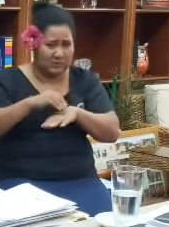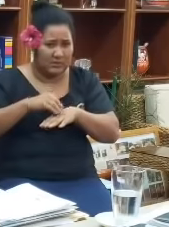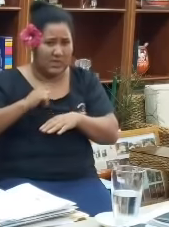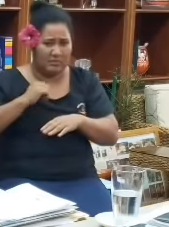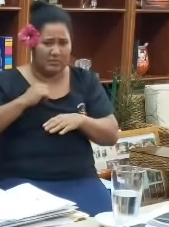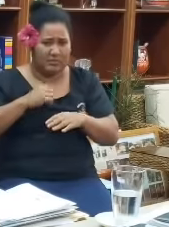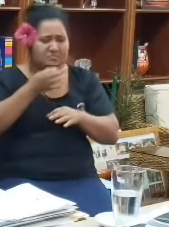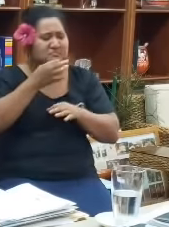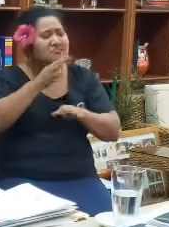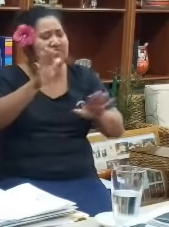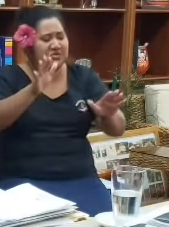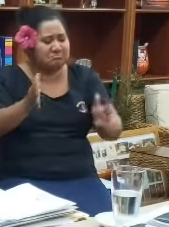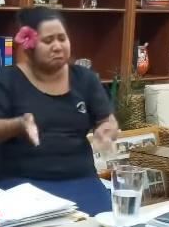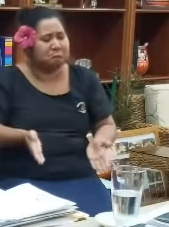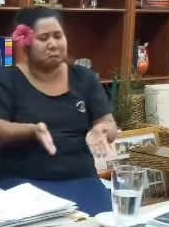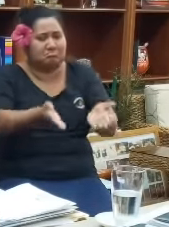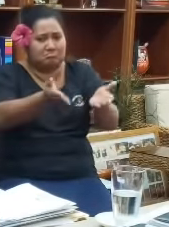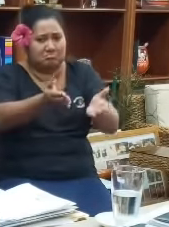yole ae